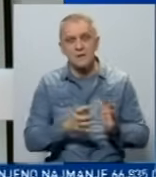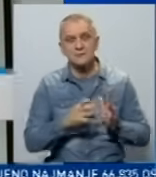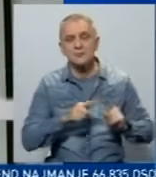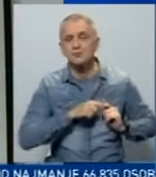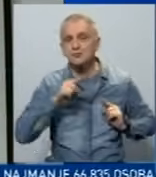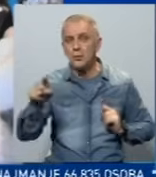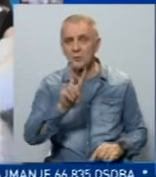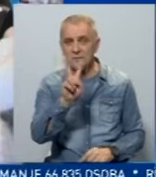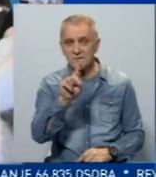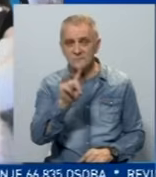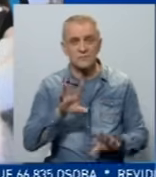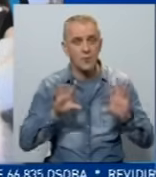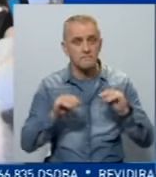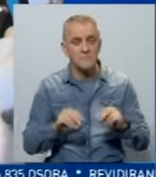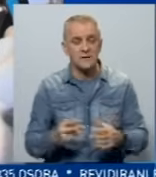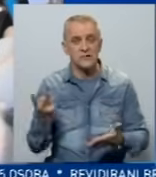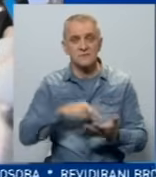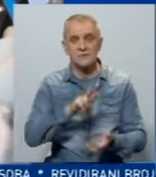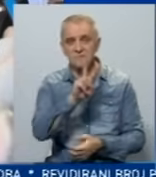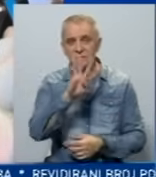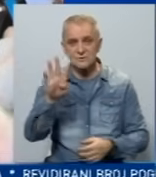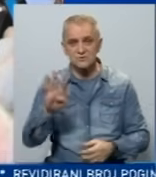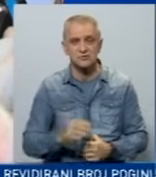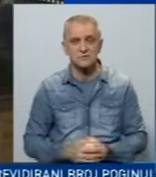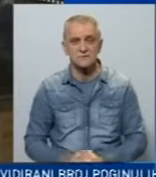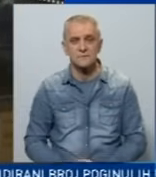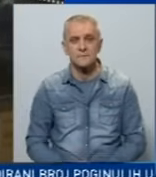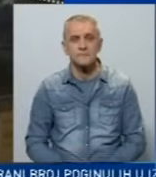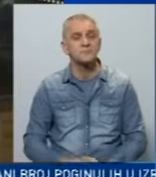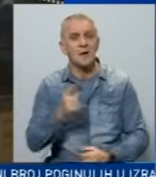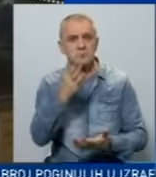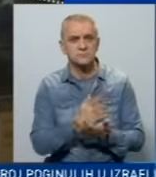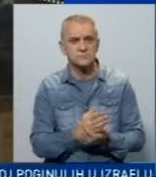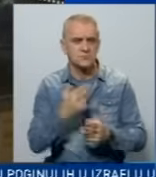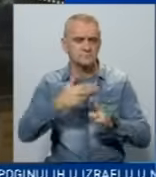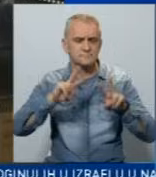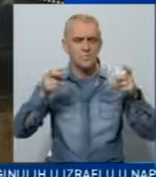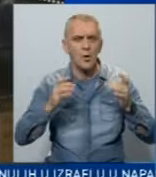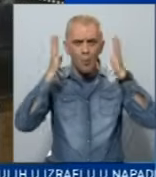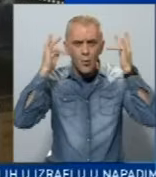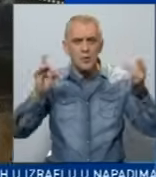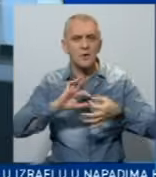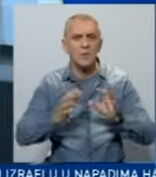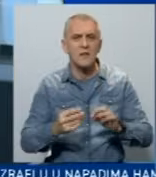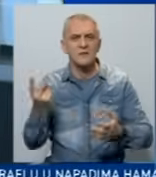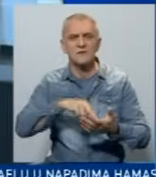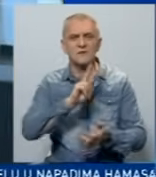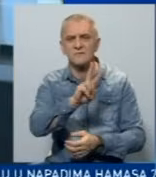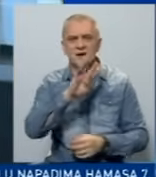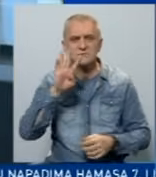7. februara, a traje sve do 21. marta tekuće godine. Održava se pod sloganom Kulturna